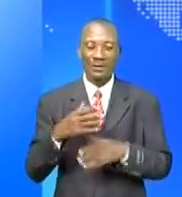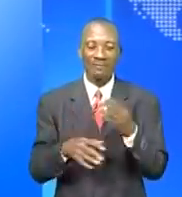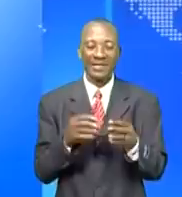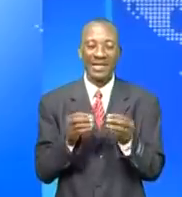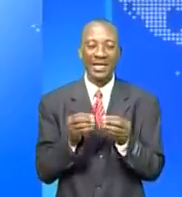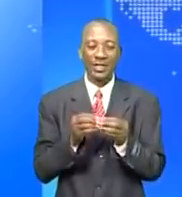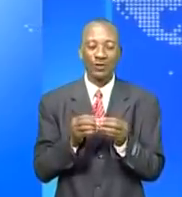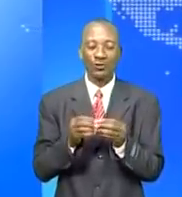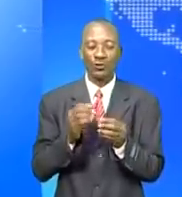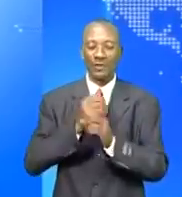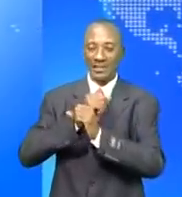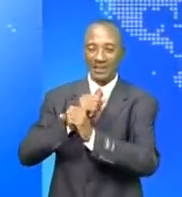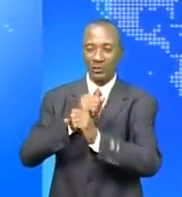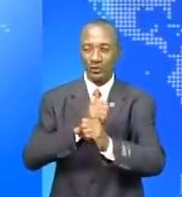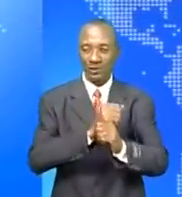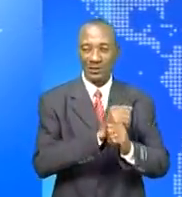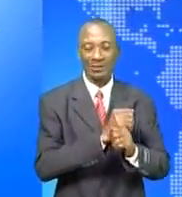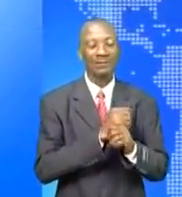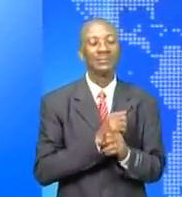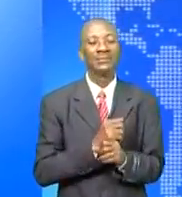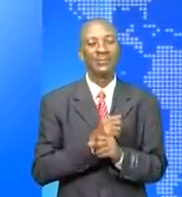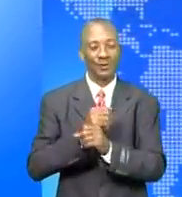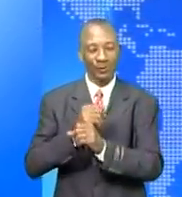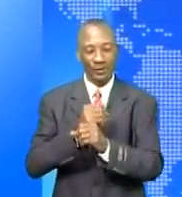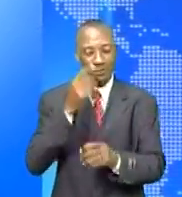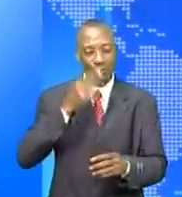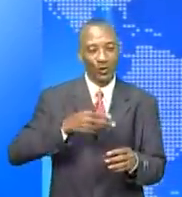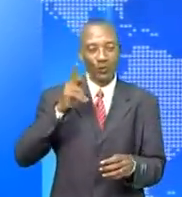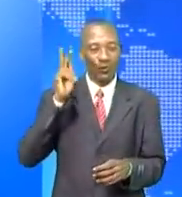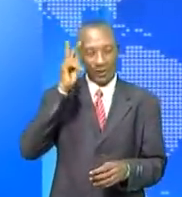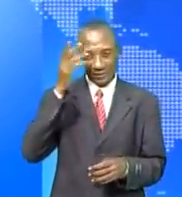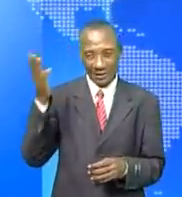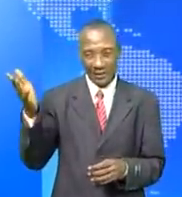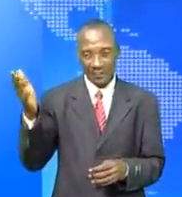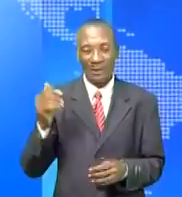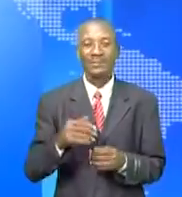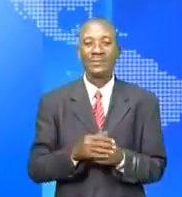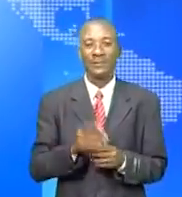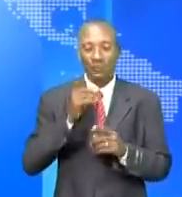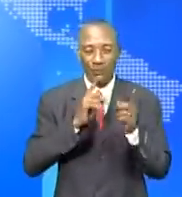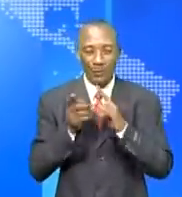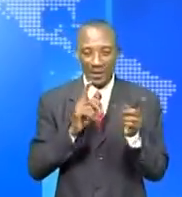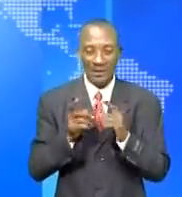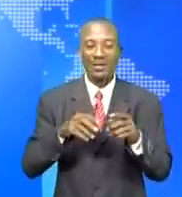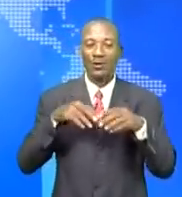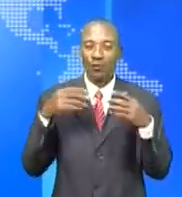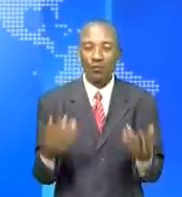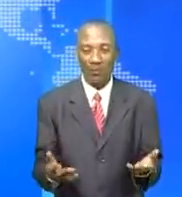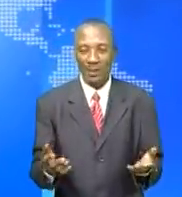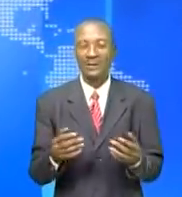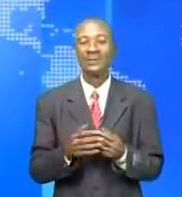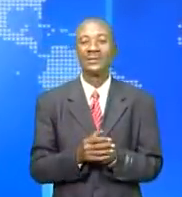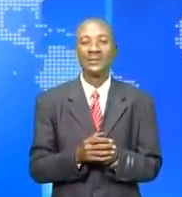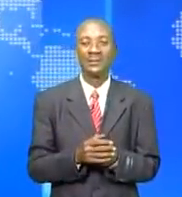sécurité du Haut-Katanga. Le commandant suprême des forces armées a donner des instructions et directives pour maintenir